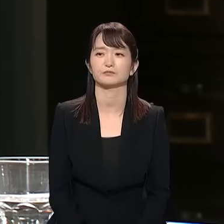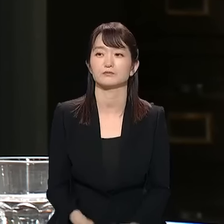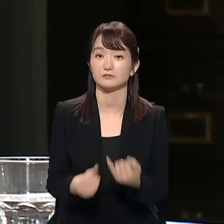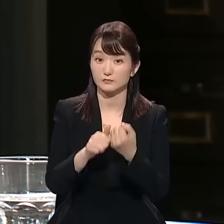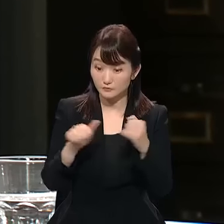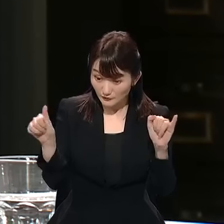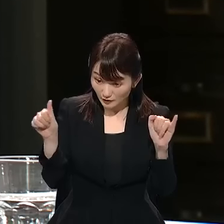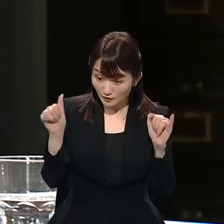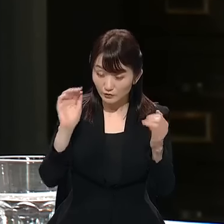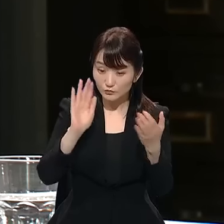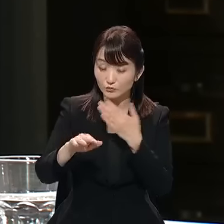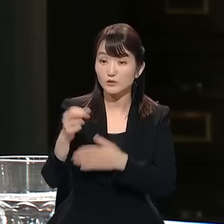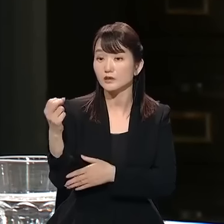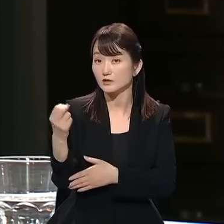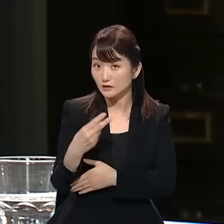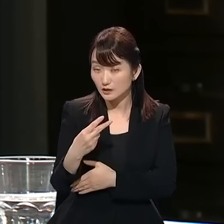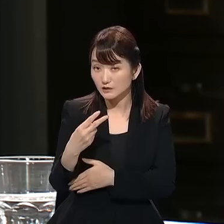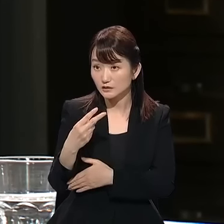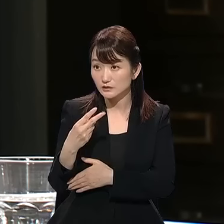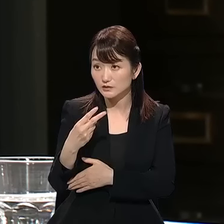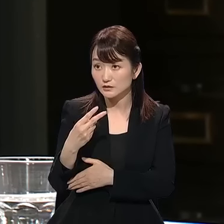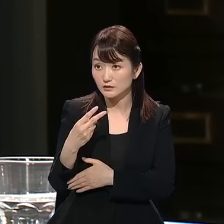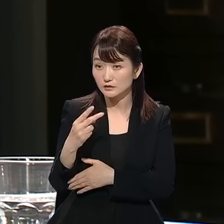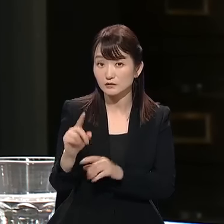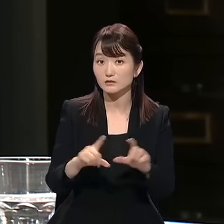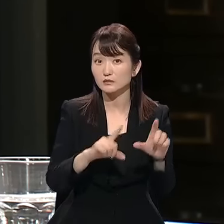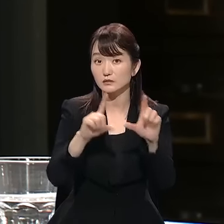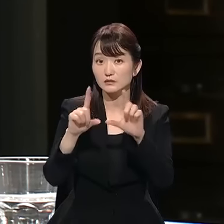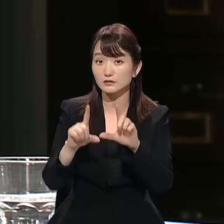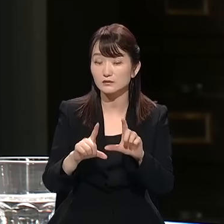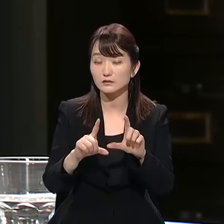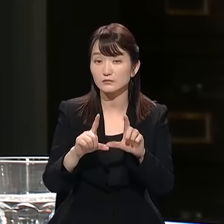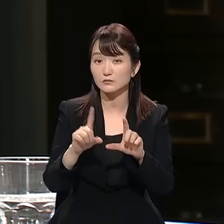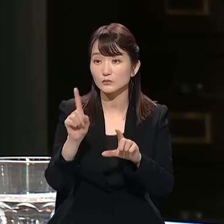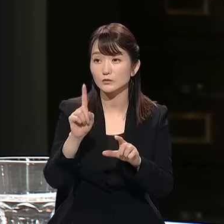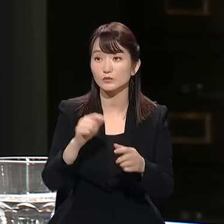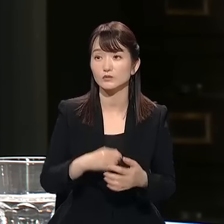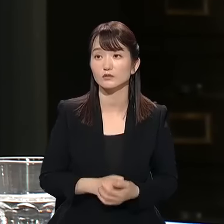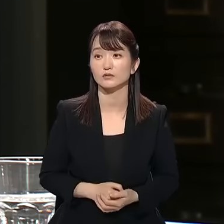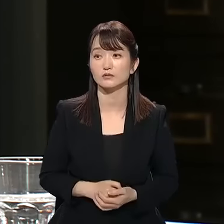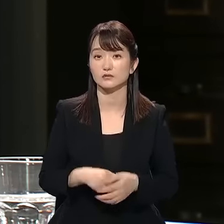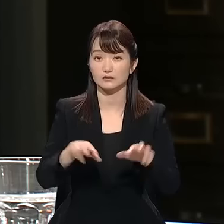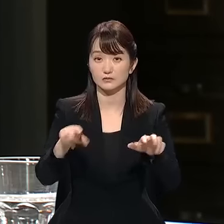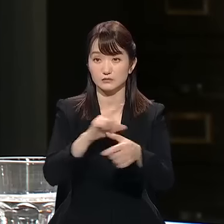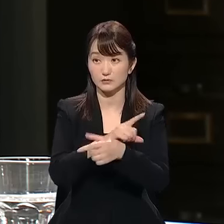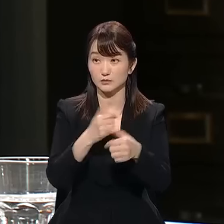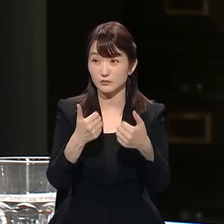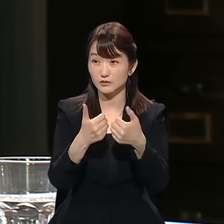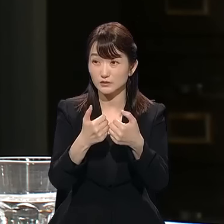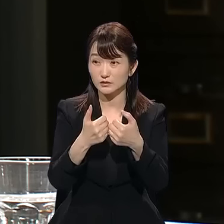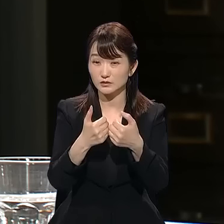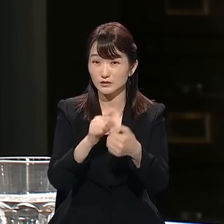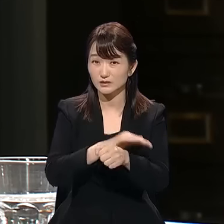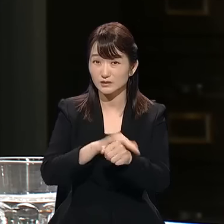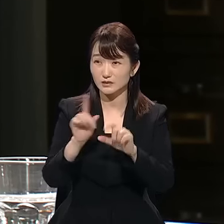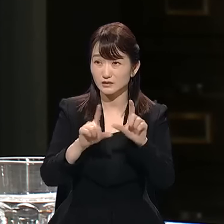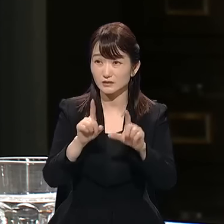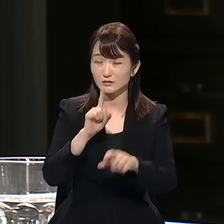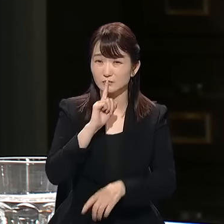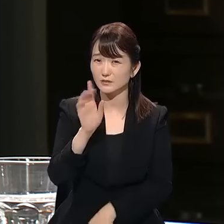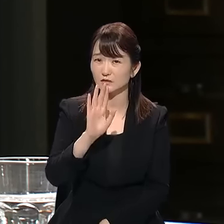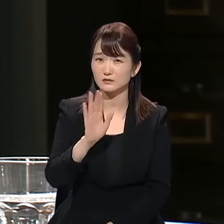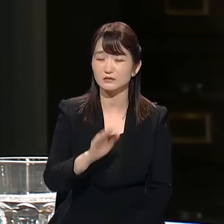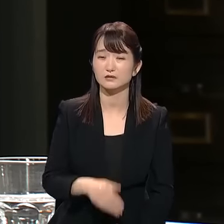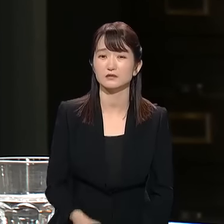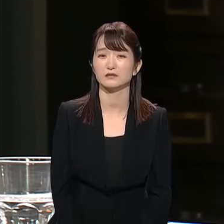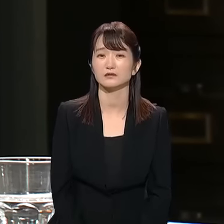후에 재결합을 아 했으면네 지금 별별 상담소에서 그래서 잘 살았으면 다루지 않았을 거